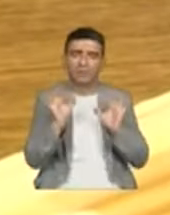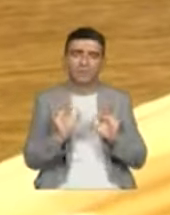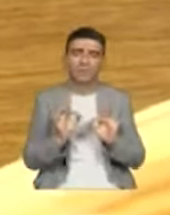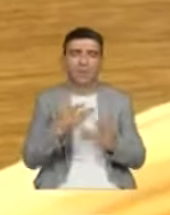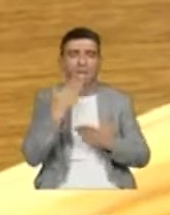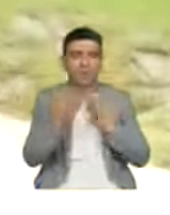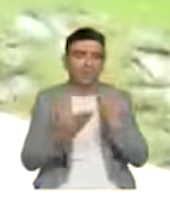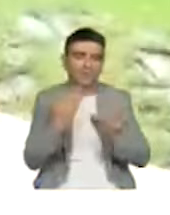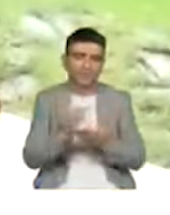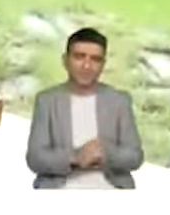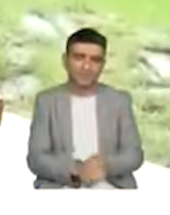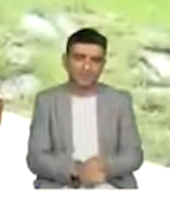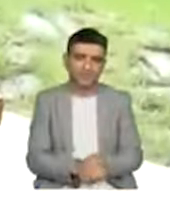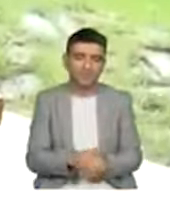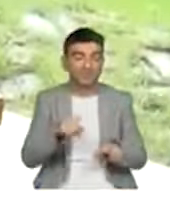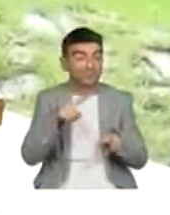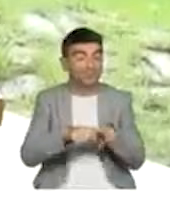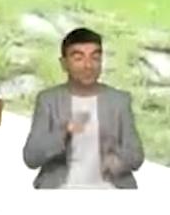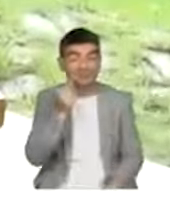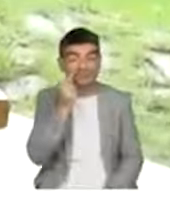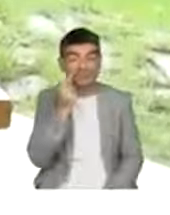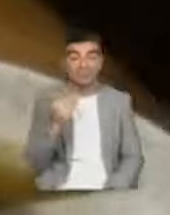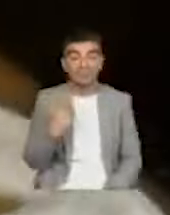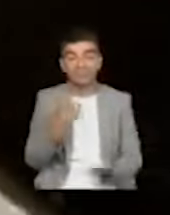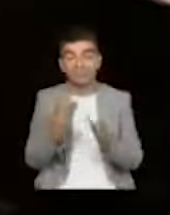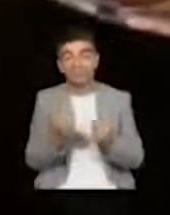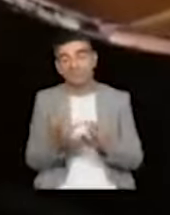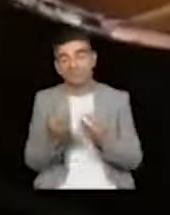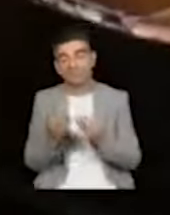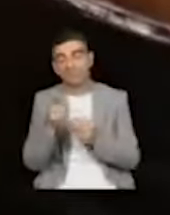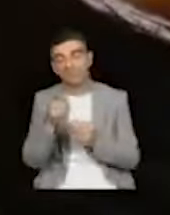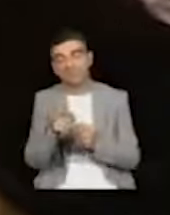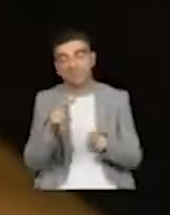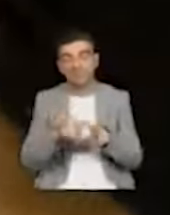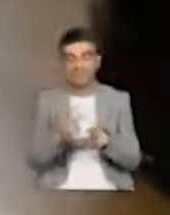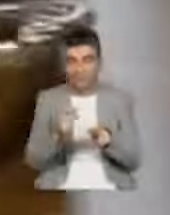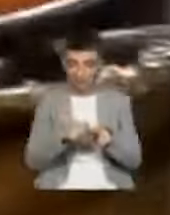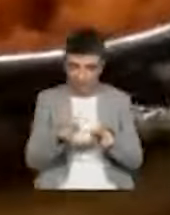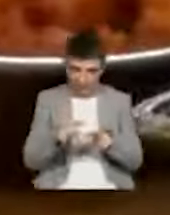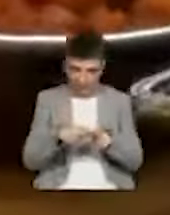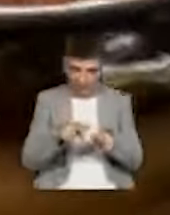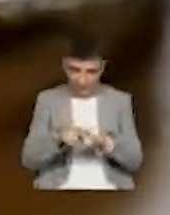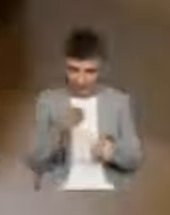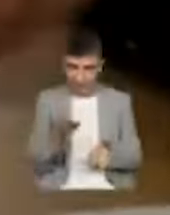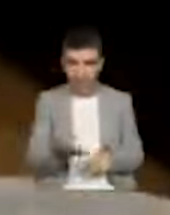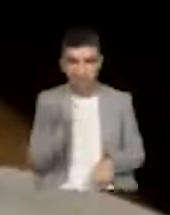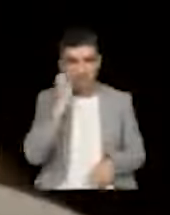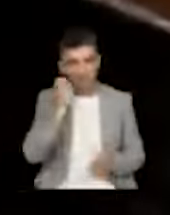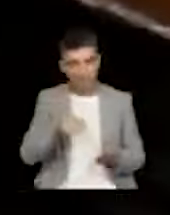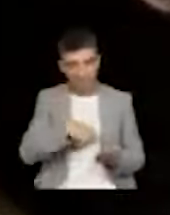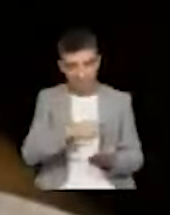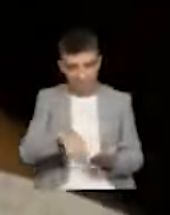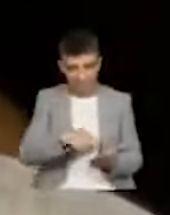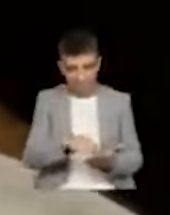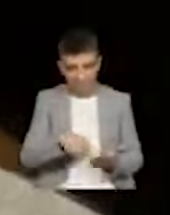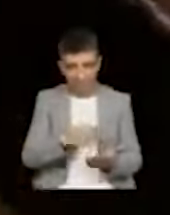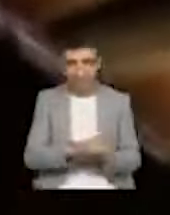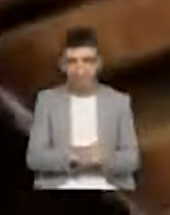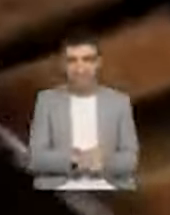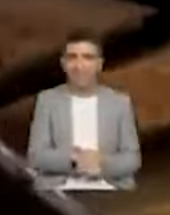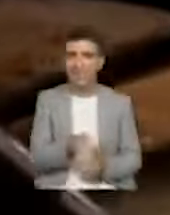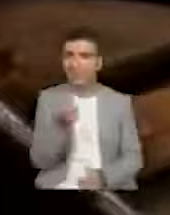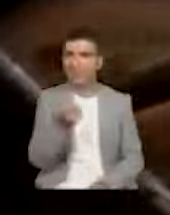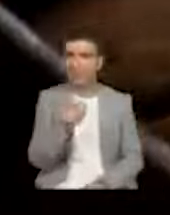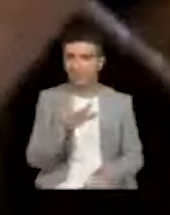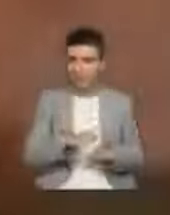başlıyor anlatmaya. Evet Alişan Bey, bizim olmazsa olmaz kuymağımız, patates kavurmamız, bunları zaten az